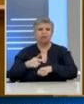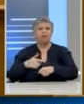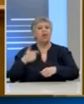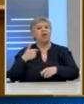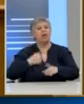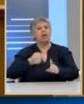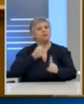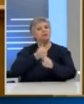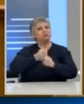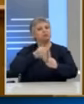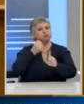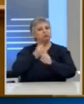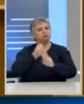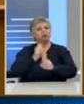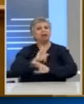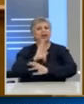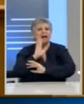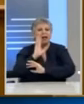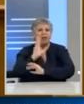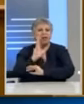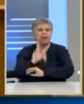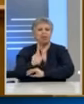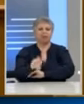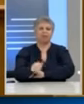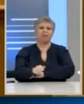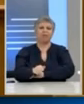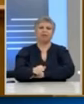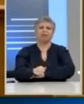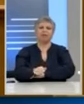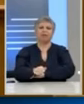θα εκμεταλλευόμαστε